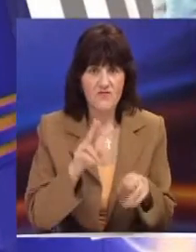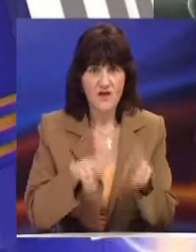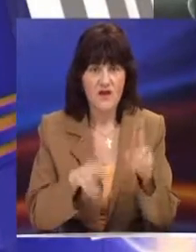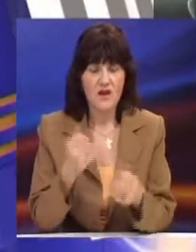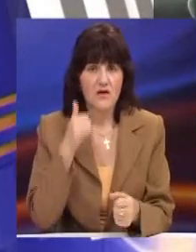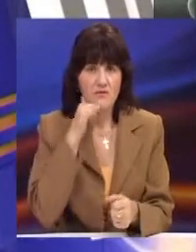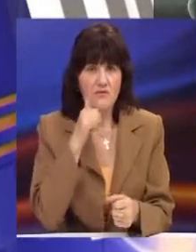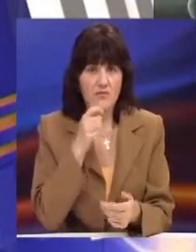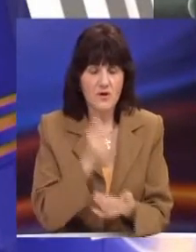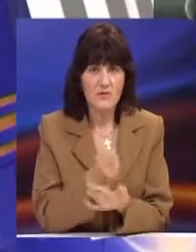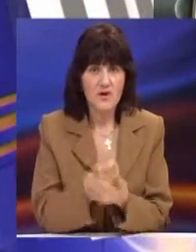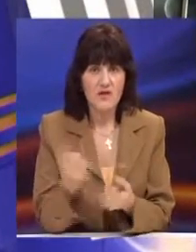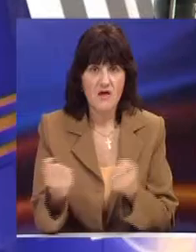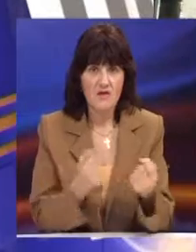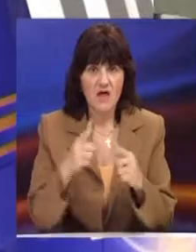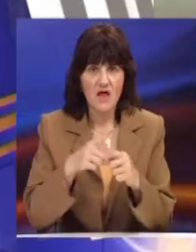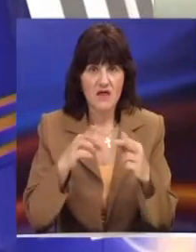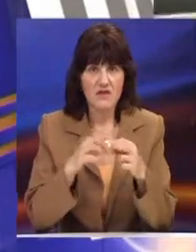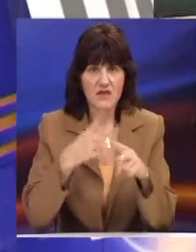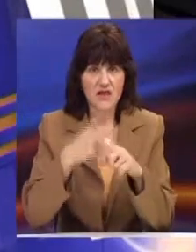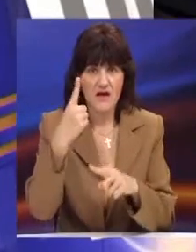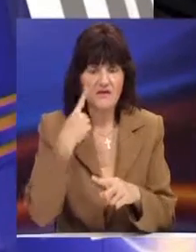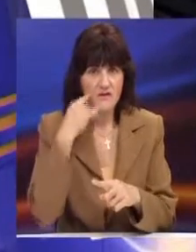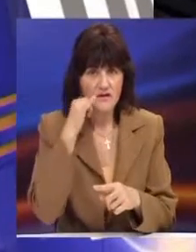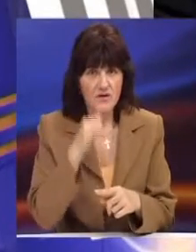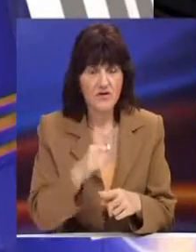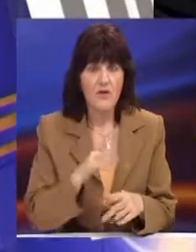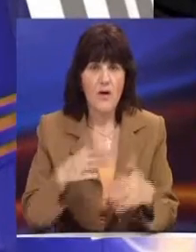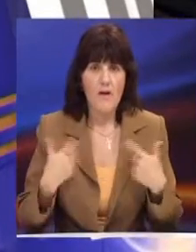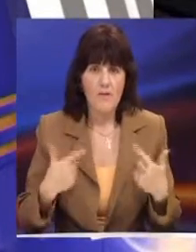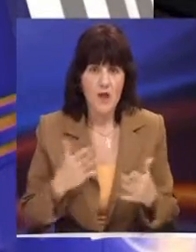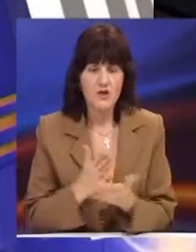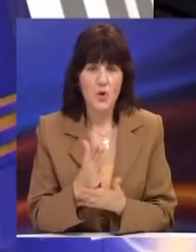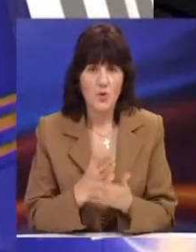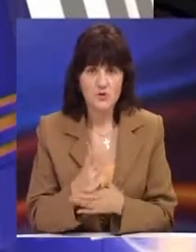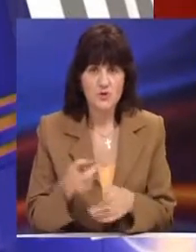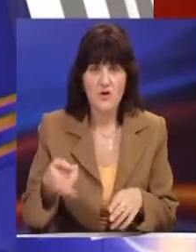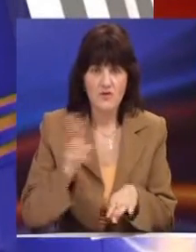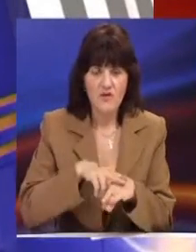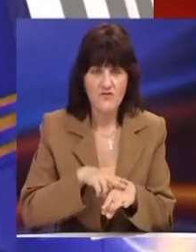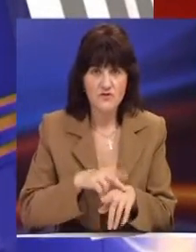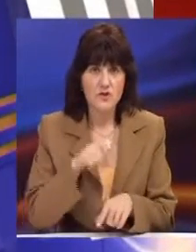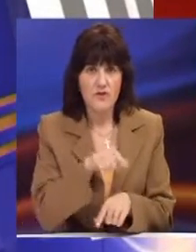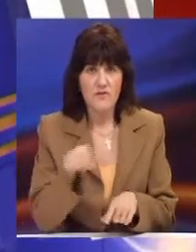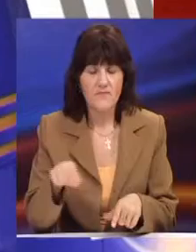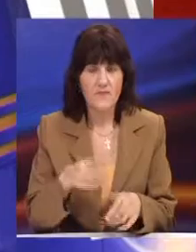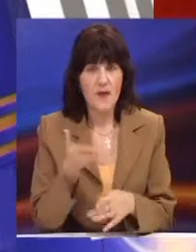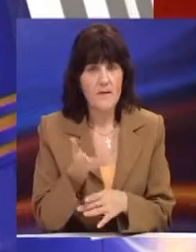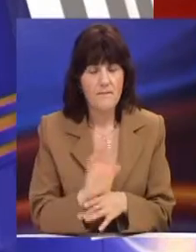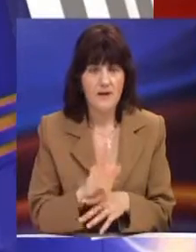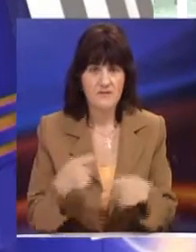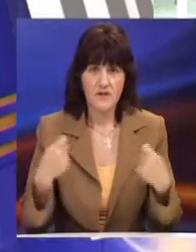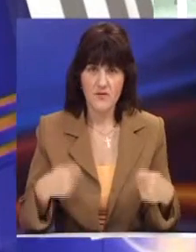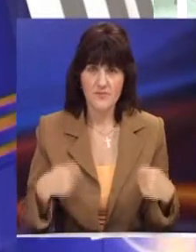da li se neko vozi taksijem ili ne. Ako je suditi prema anketi, one nešto mlađi češće koriste usluge taksija, iako i njima ponekada